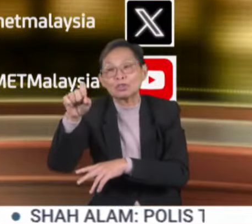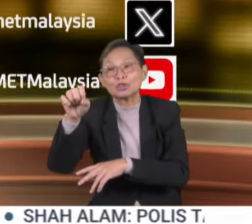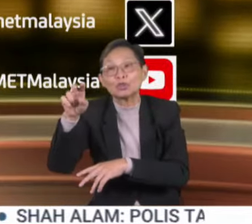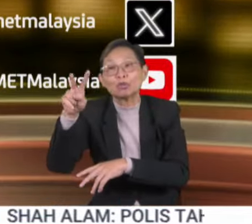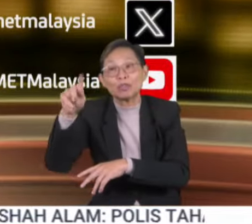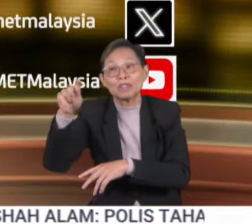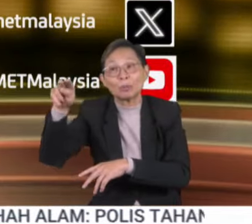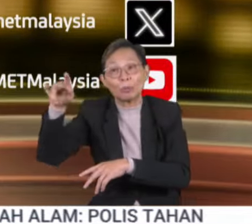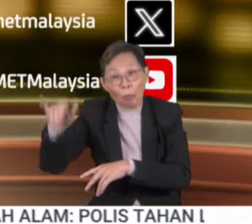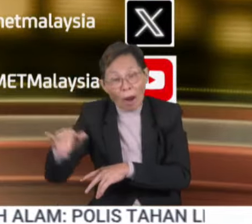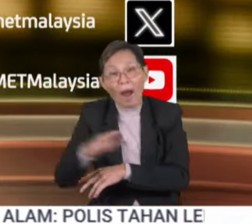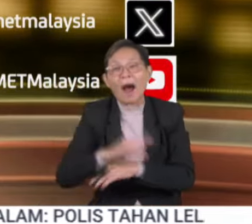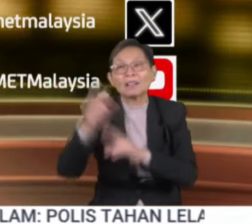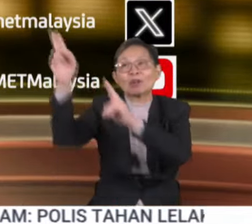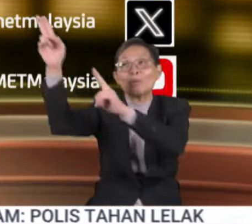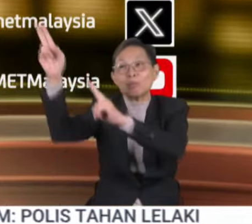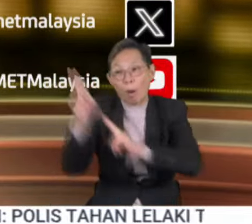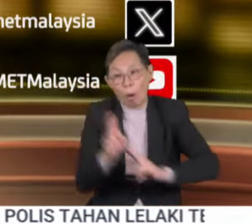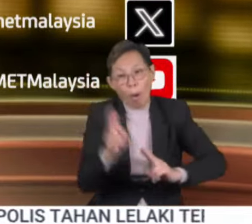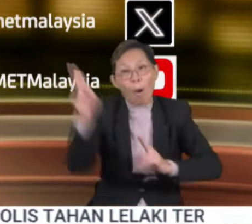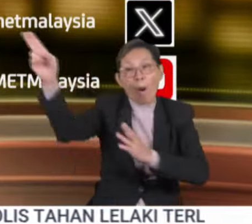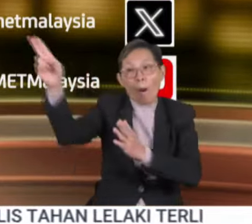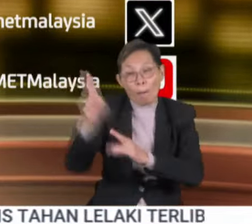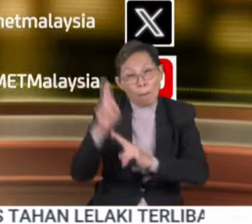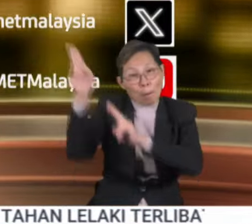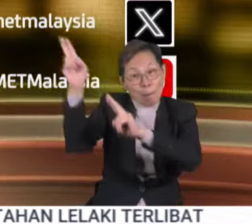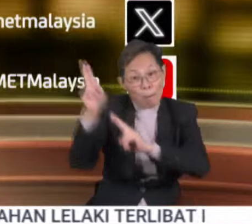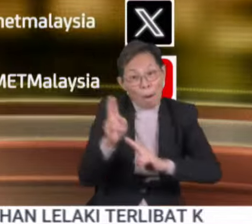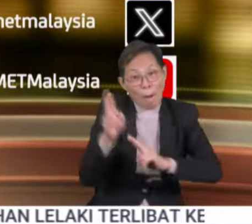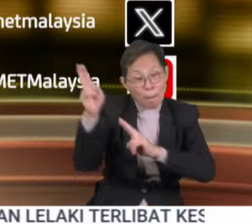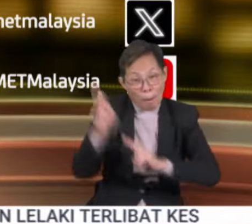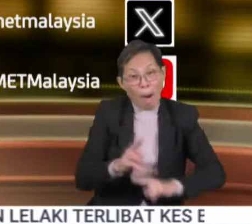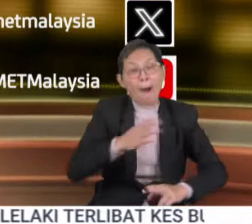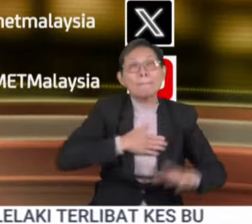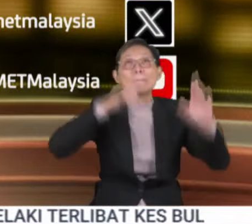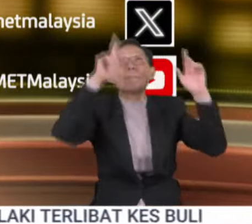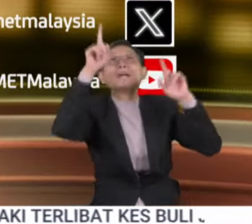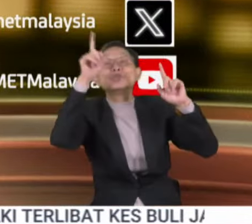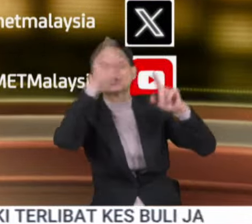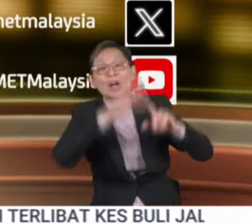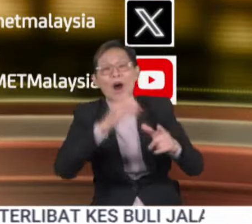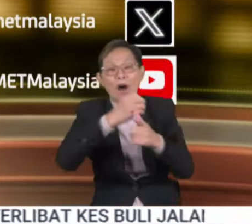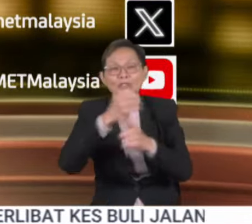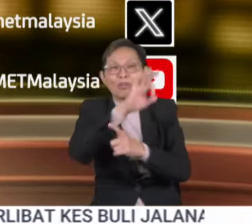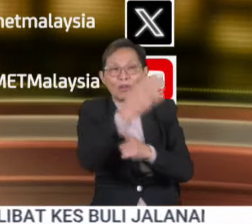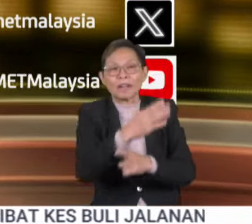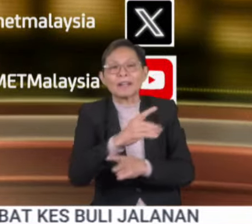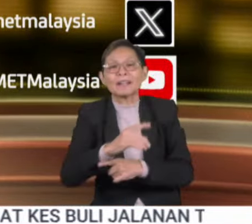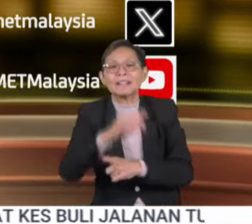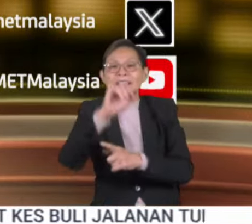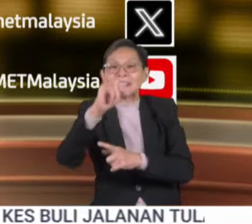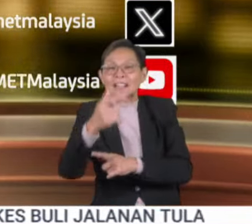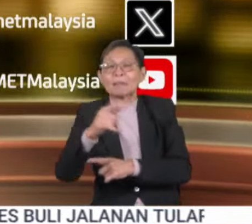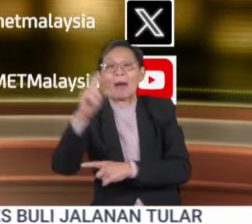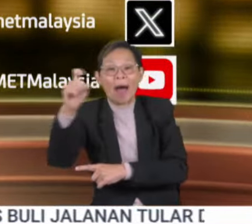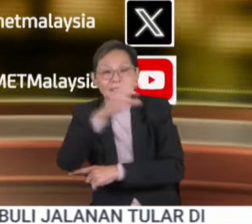www.met.gov.my ataupun boleh muat turun aplikasi My Cuaca ataupun anda boleh layari Facebook, Instagram, X dan juga